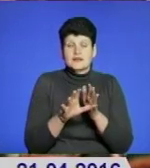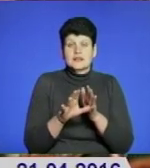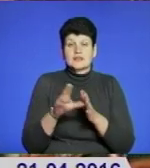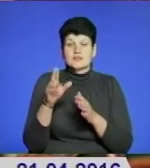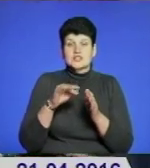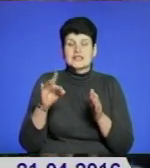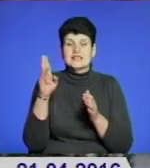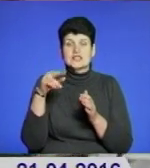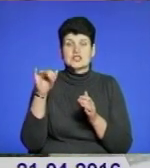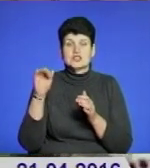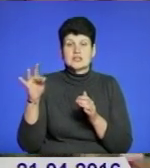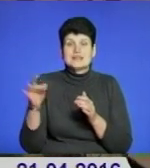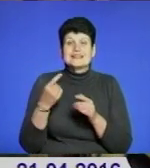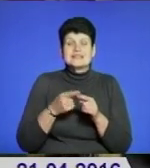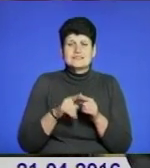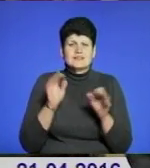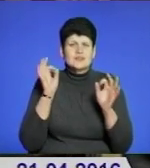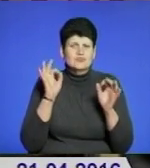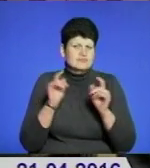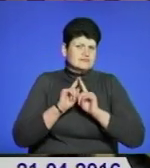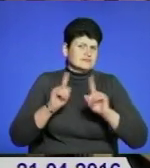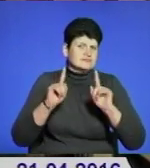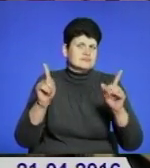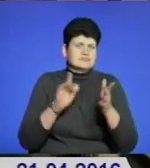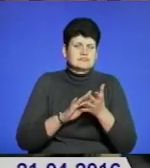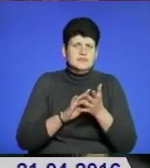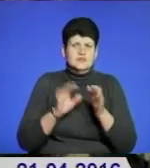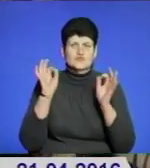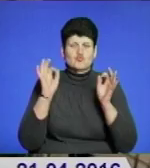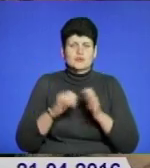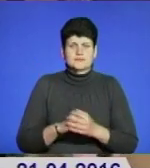та діджерібон. Ці інструменти видають дуже незвичні магічні звуки.